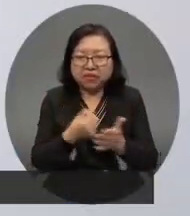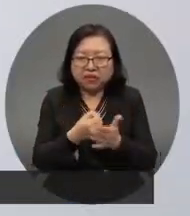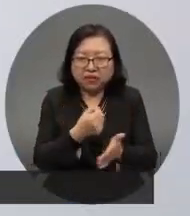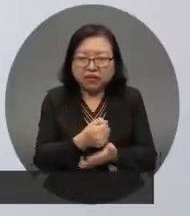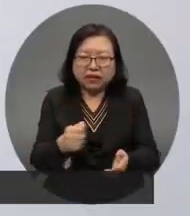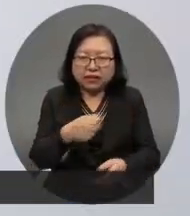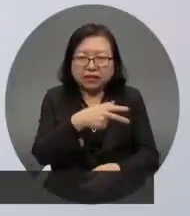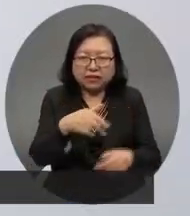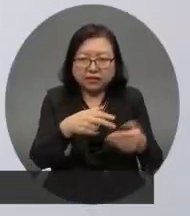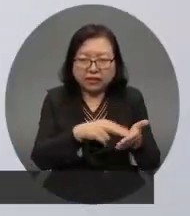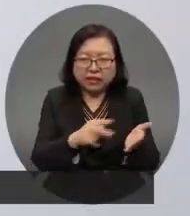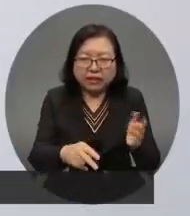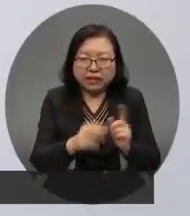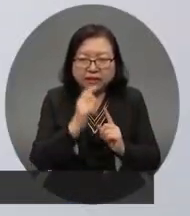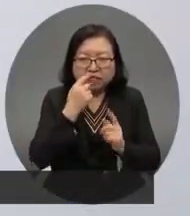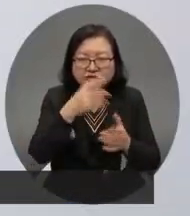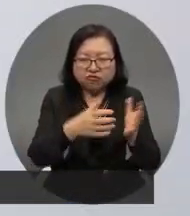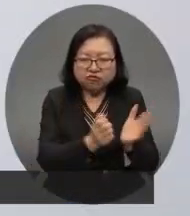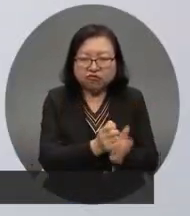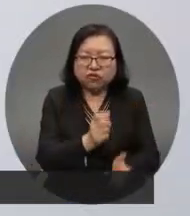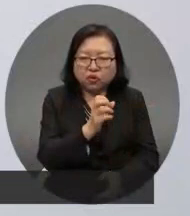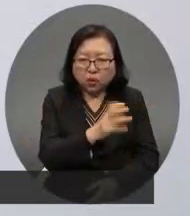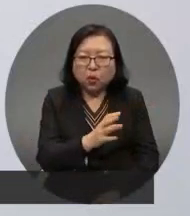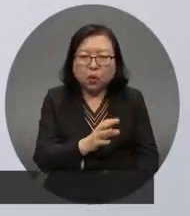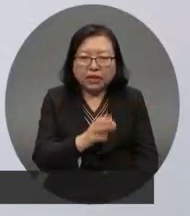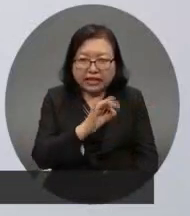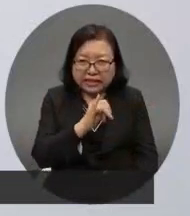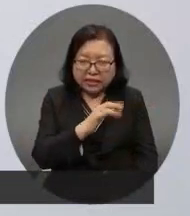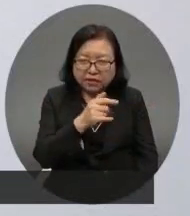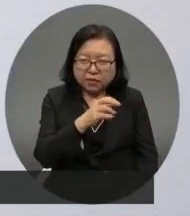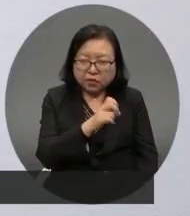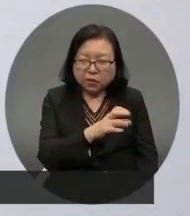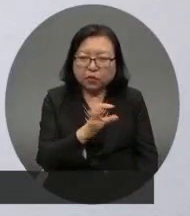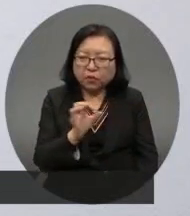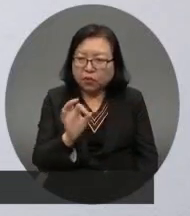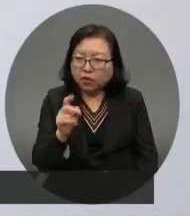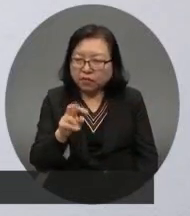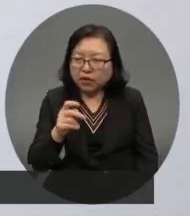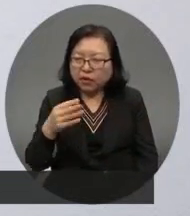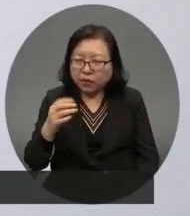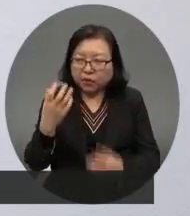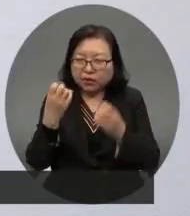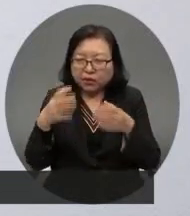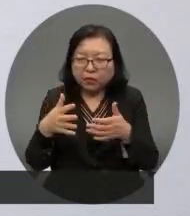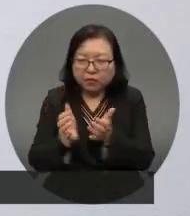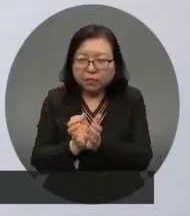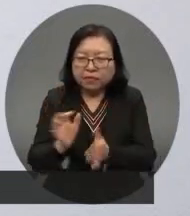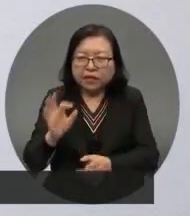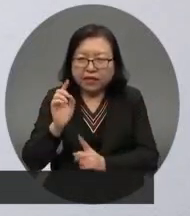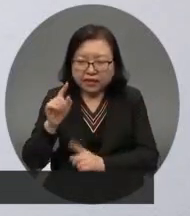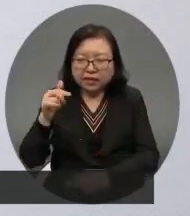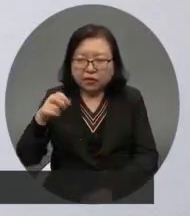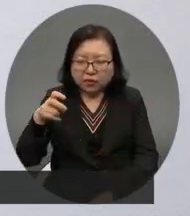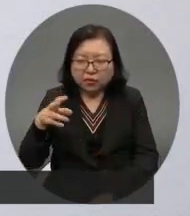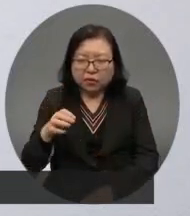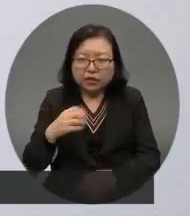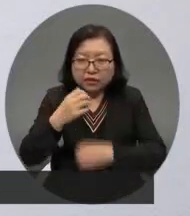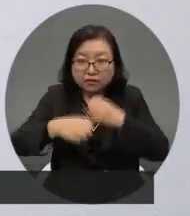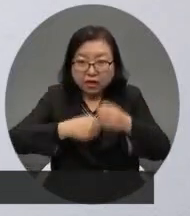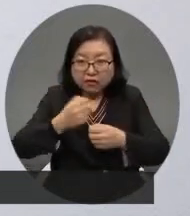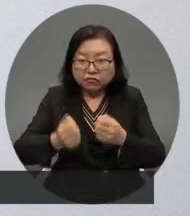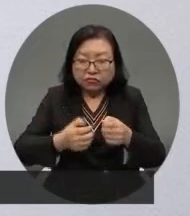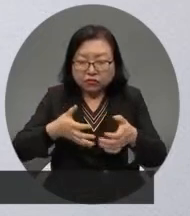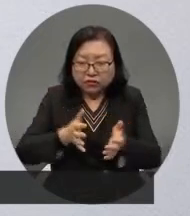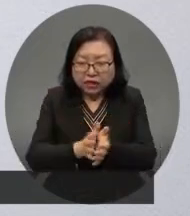이경용, 국민의힘 엄태영 공천이 확정됐고, 여기에 새로운 미래 이근규, 자유통일당 이두성, 무소속